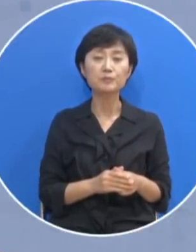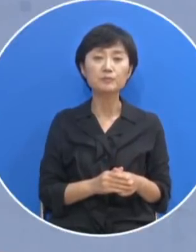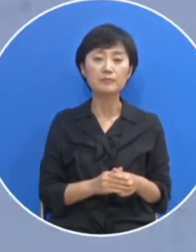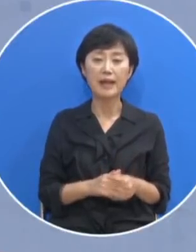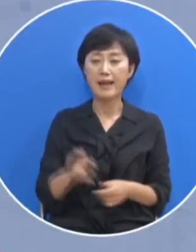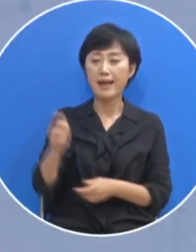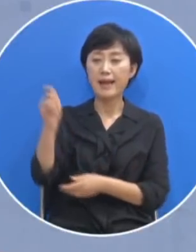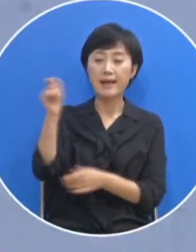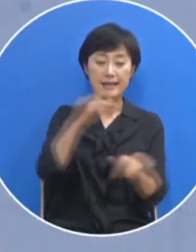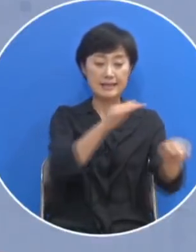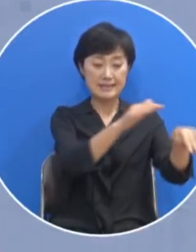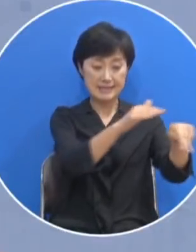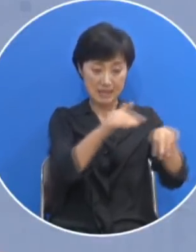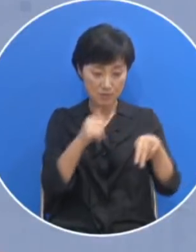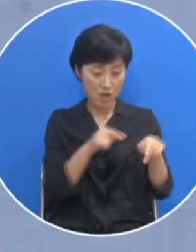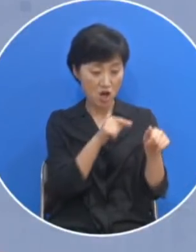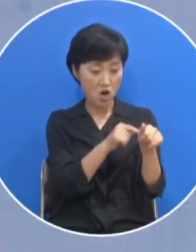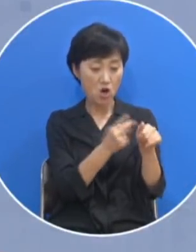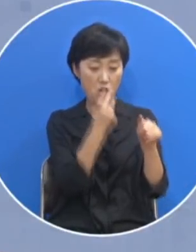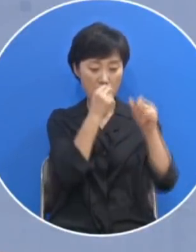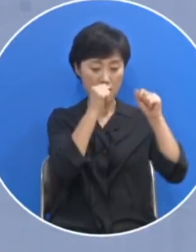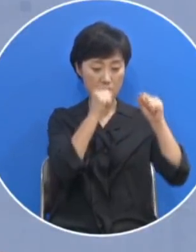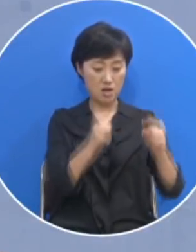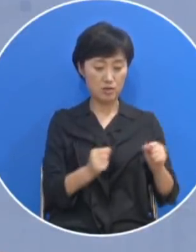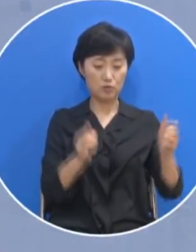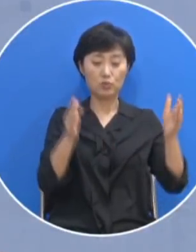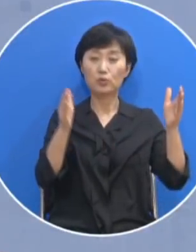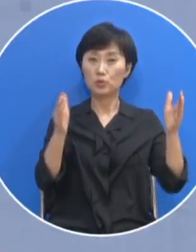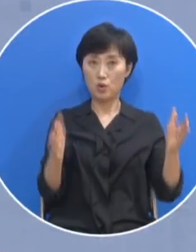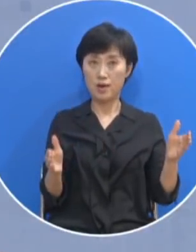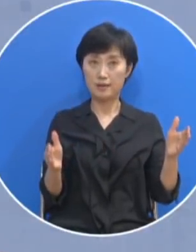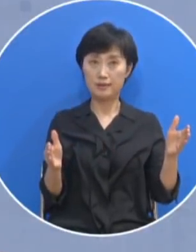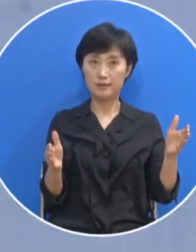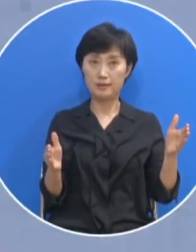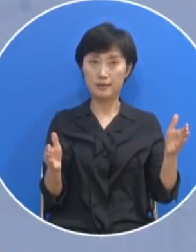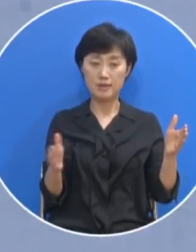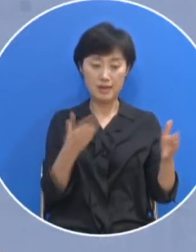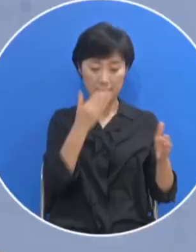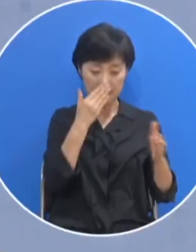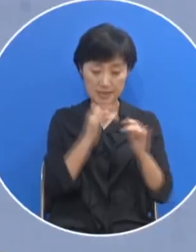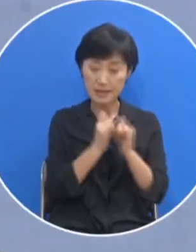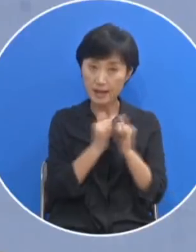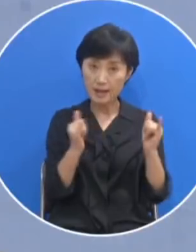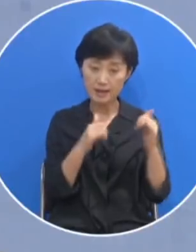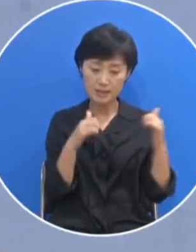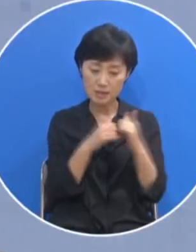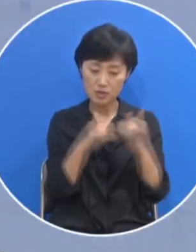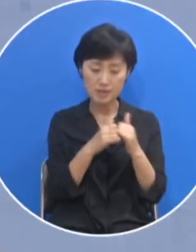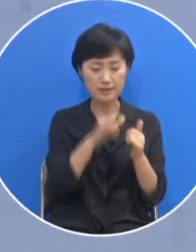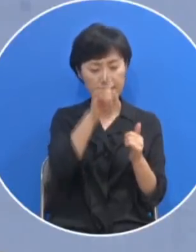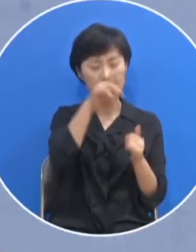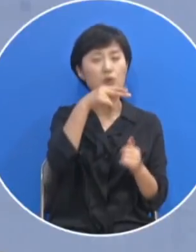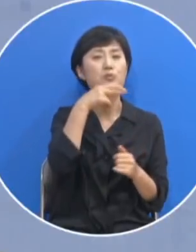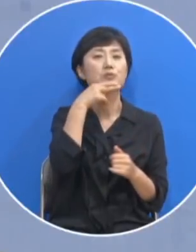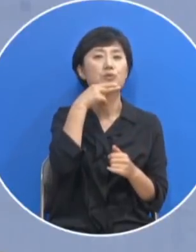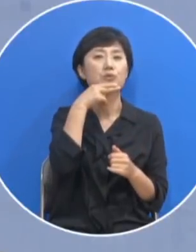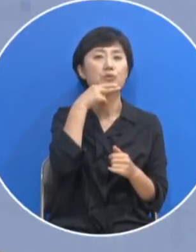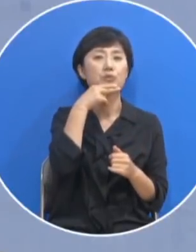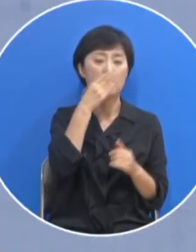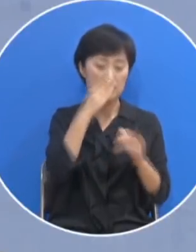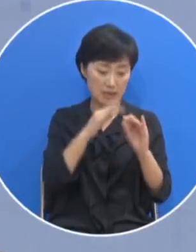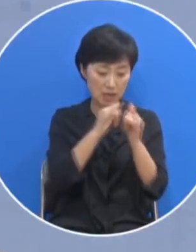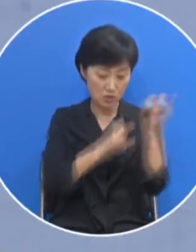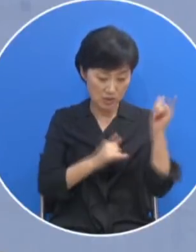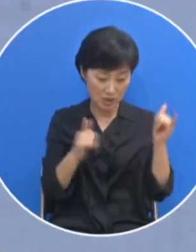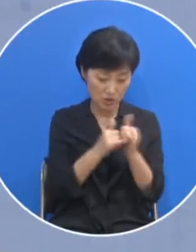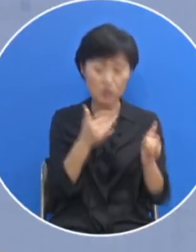따위 사무엘이 살아있는 동안에는 이스라엘의 전쟁이 업소 ws 하며 다시 바로 생모를 써 이게